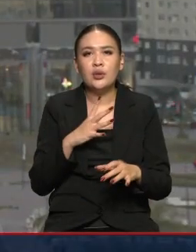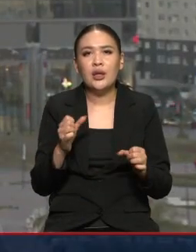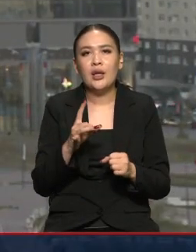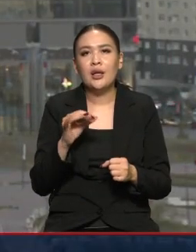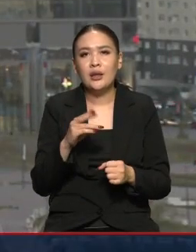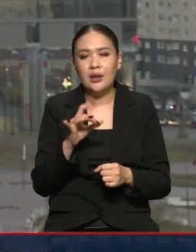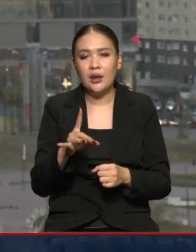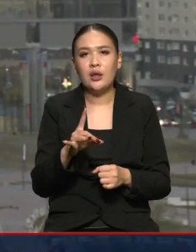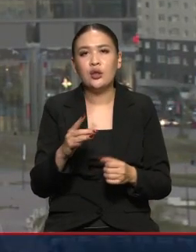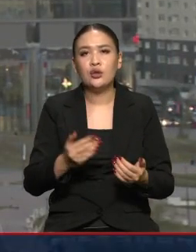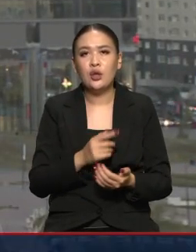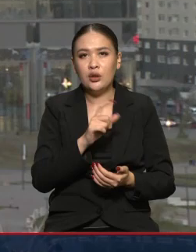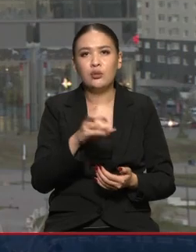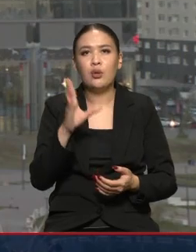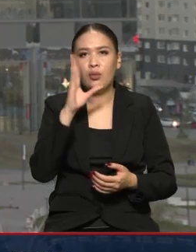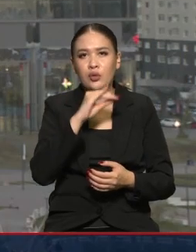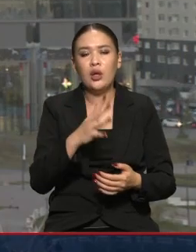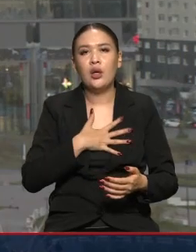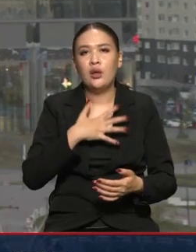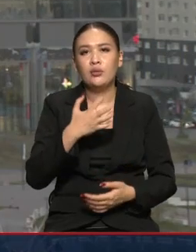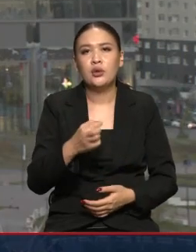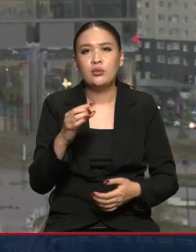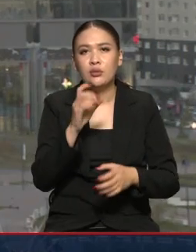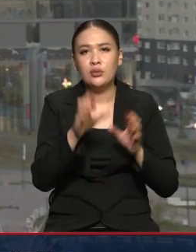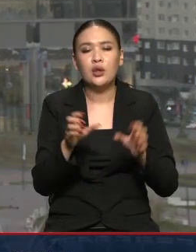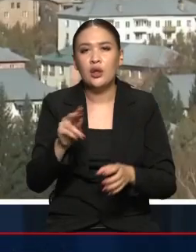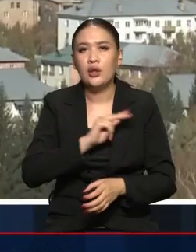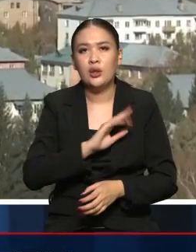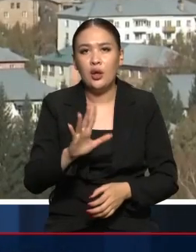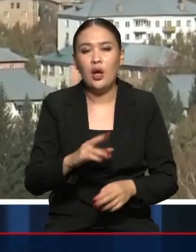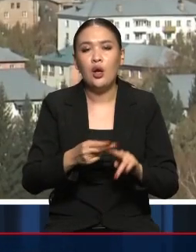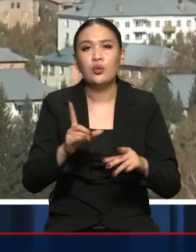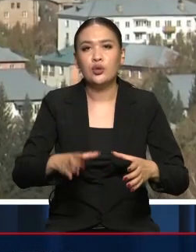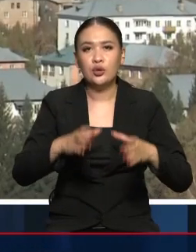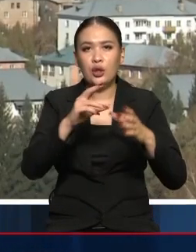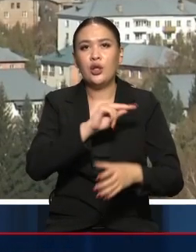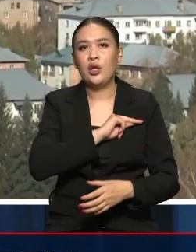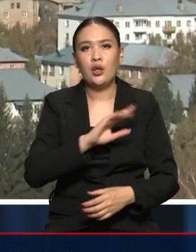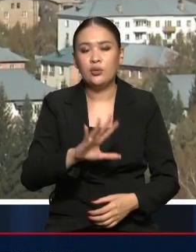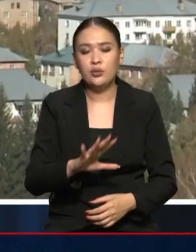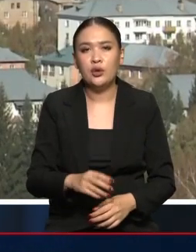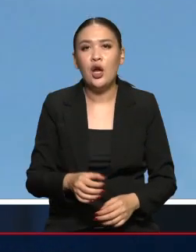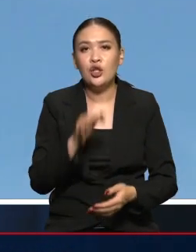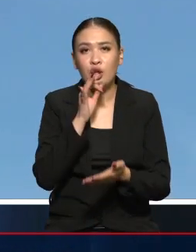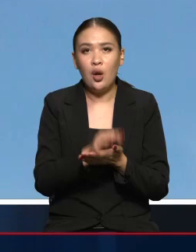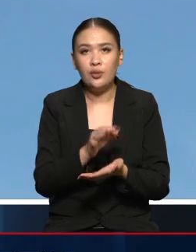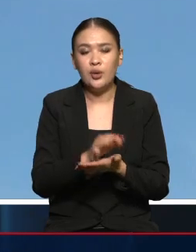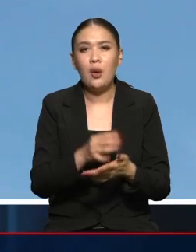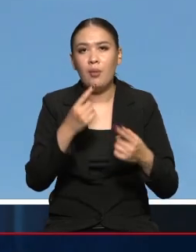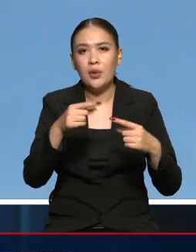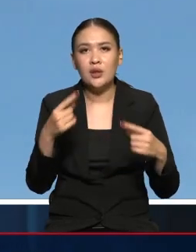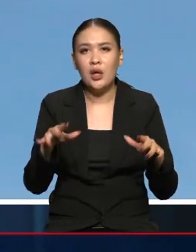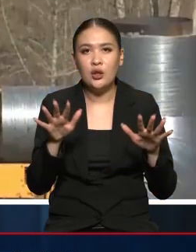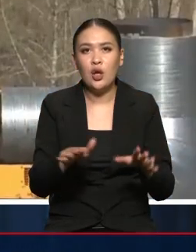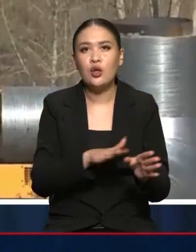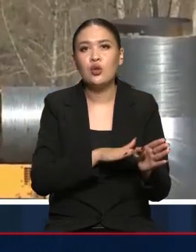тұрғындары биылда жылусыз қалуы мүмкін. Қазір 6 қазандықтың 2-ші ғана жұмыс істеп тұр. Көмір қоры да жеткіліксіз. Бірақ жауаптылар басқа өңірлер қатты отынмен